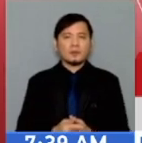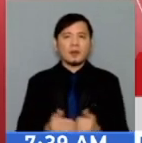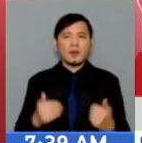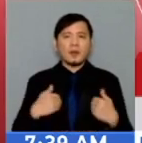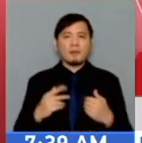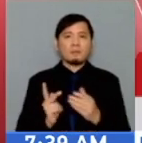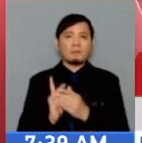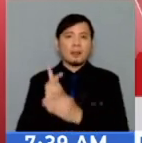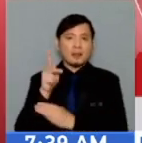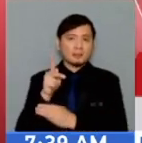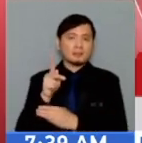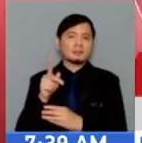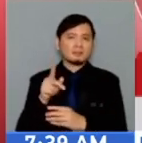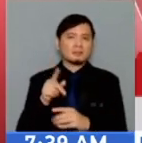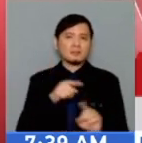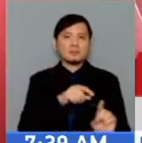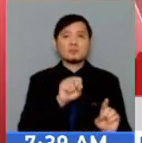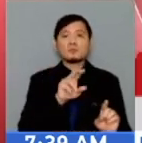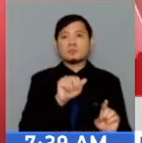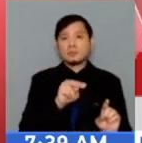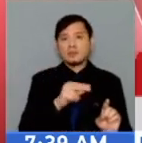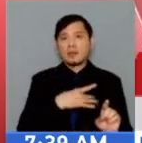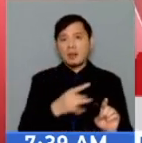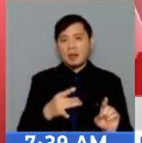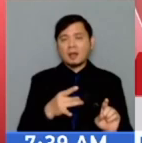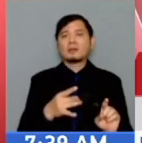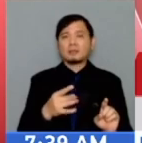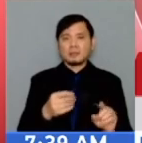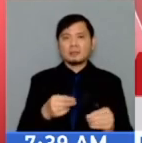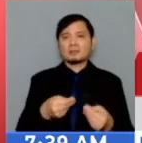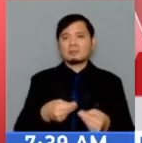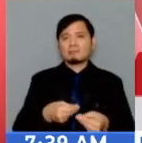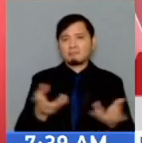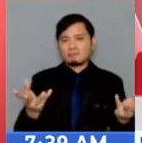si Susan ng halaman. And just a few days,